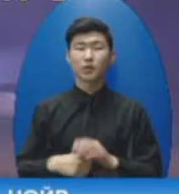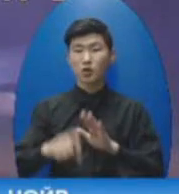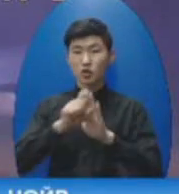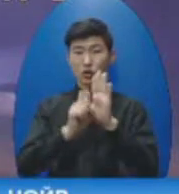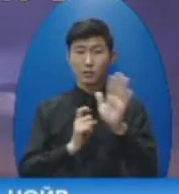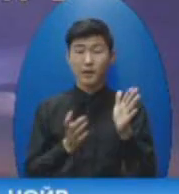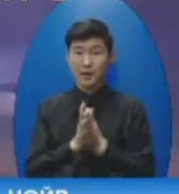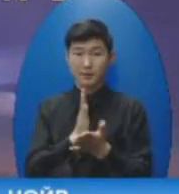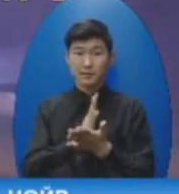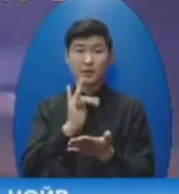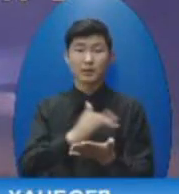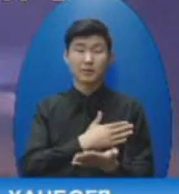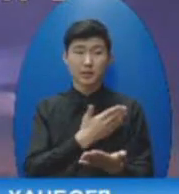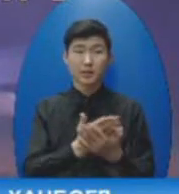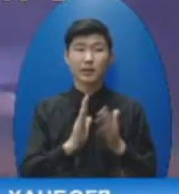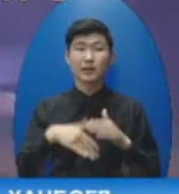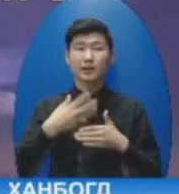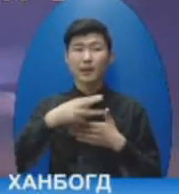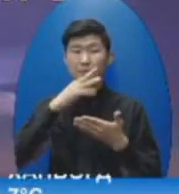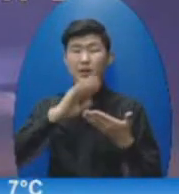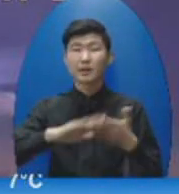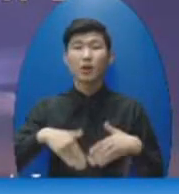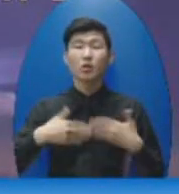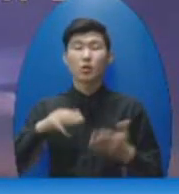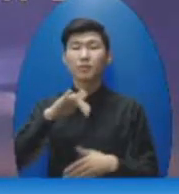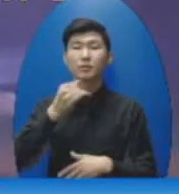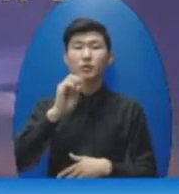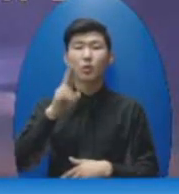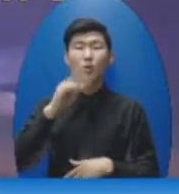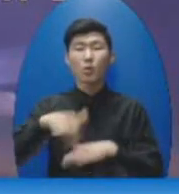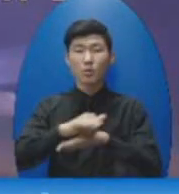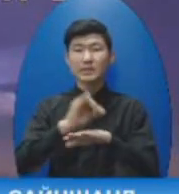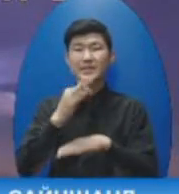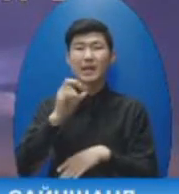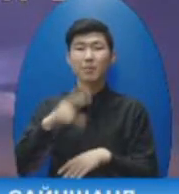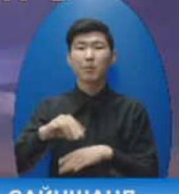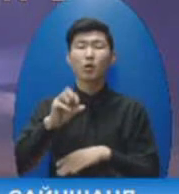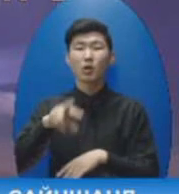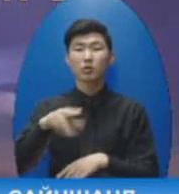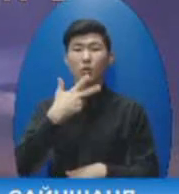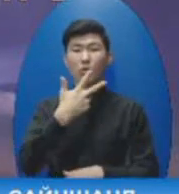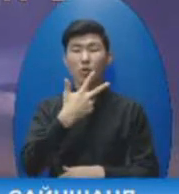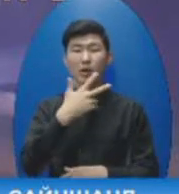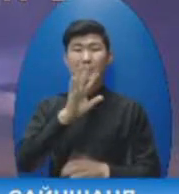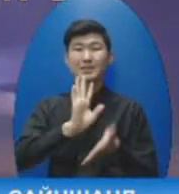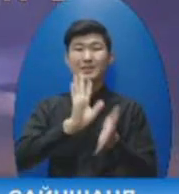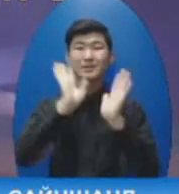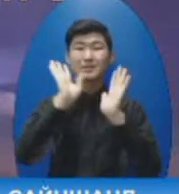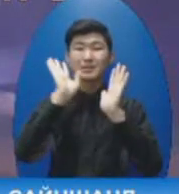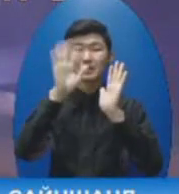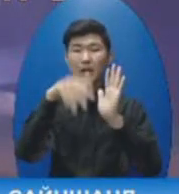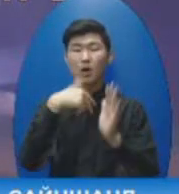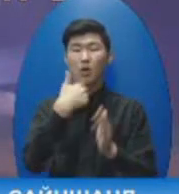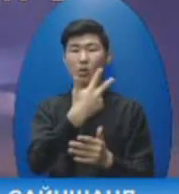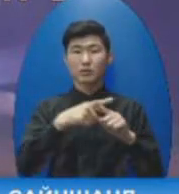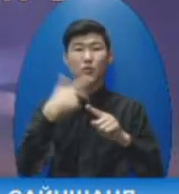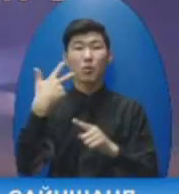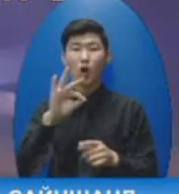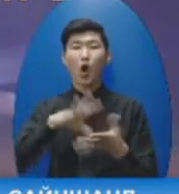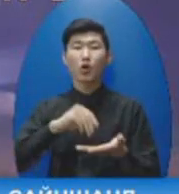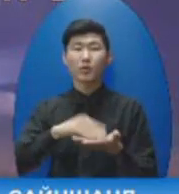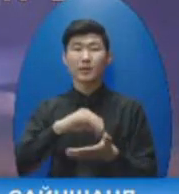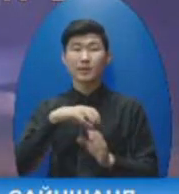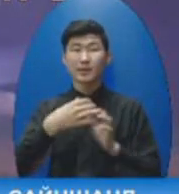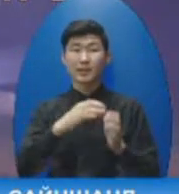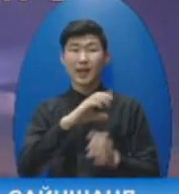хамтаа үзэгч та бүхэн баярлалаа. Дараагийн мэдээ хүргэе. Турк улсын Истанбул хотод Сагсан бомбын 3-ыг харьцах 3 оюутны дэлхийн аврах шалгуур болох тэмцээнээс